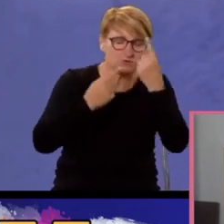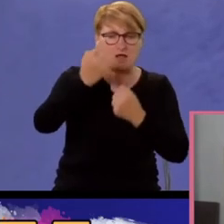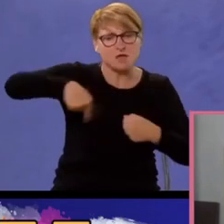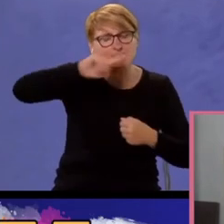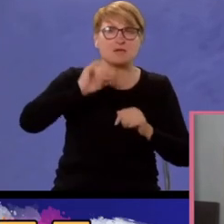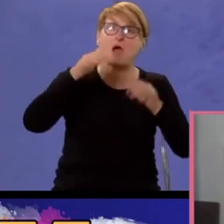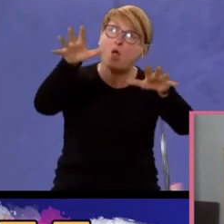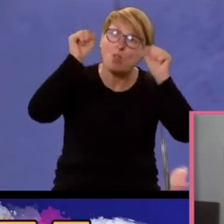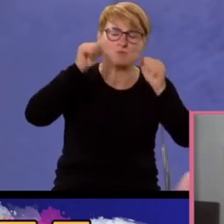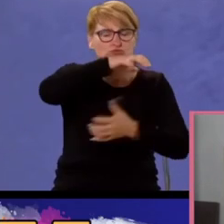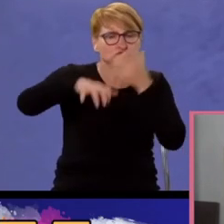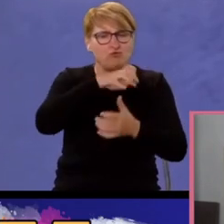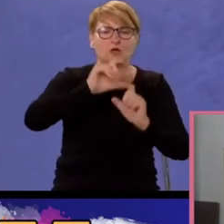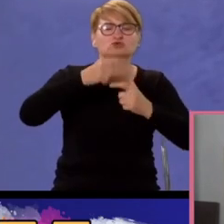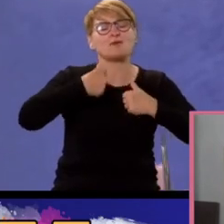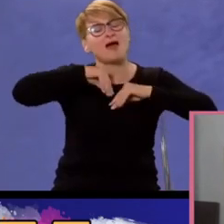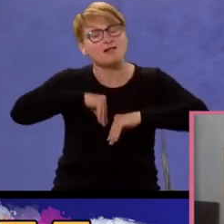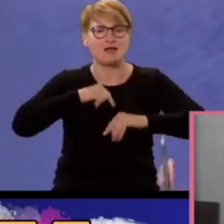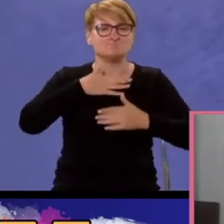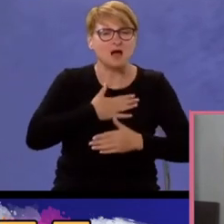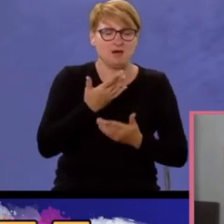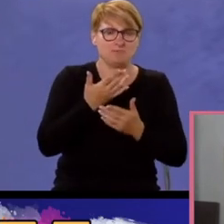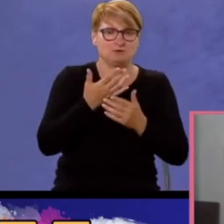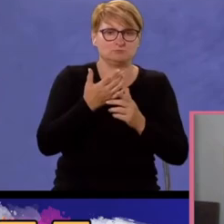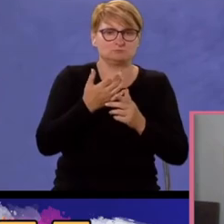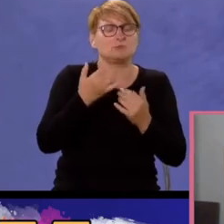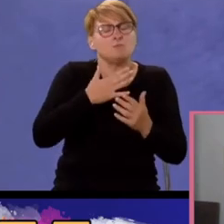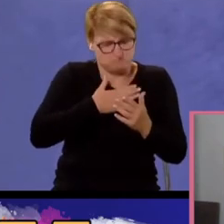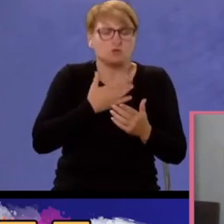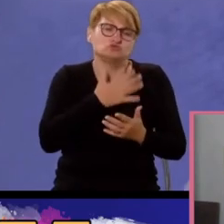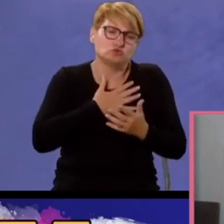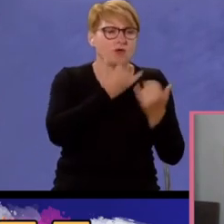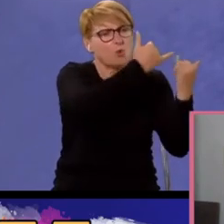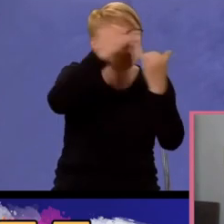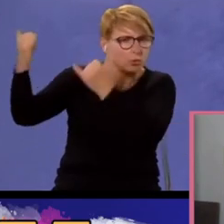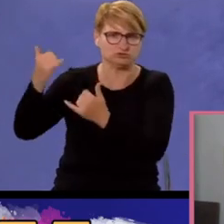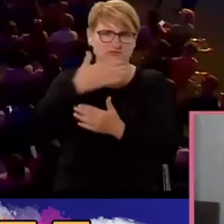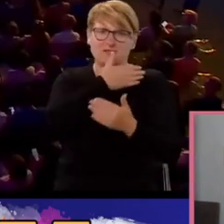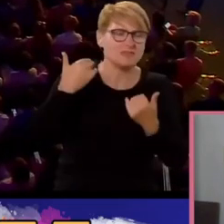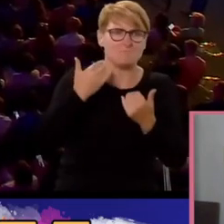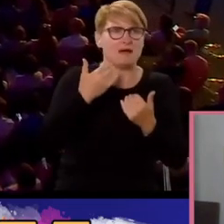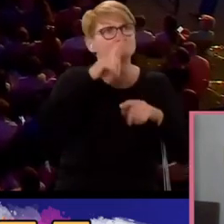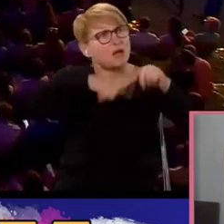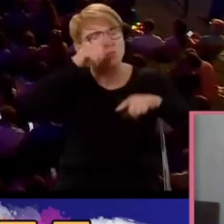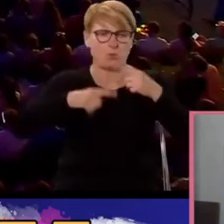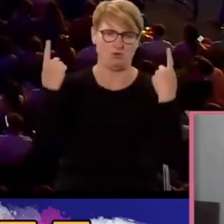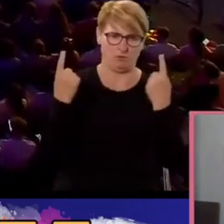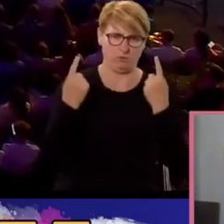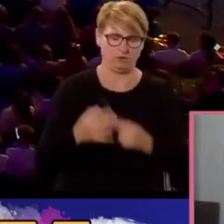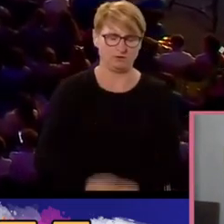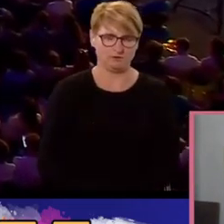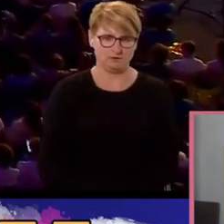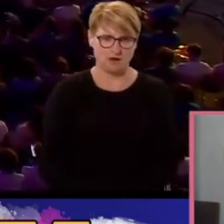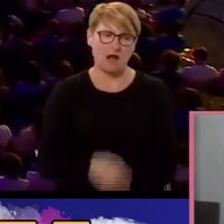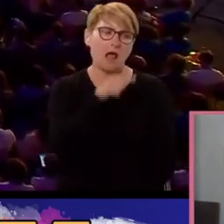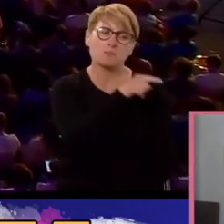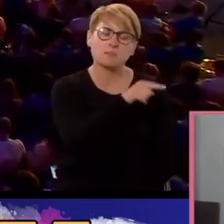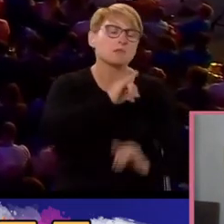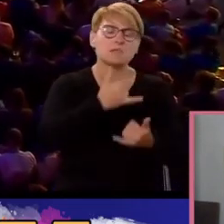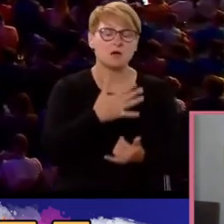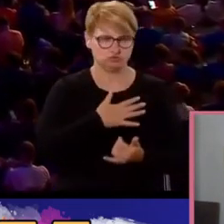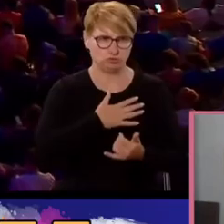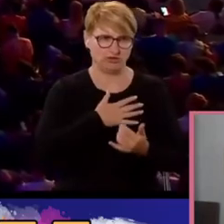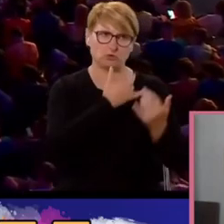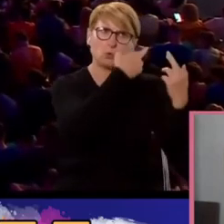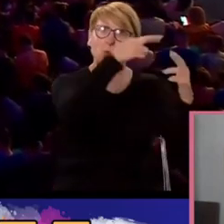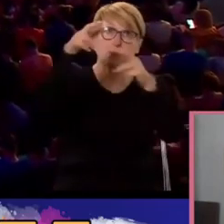nasze obrazy świata, które nosimy w sobie, z którymi żyjemy, mogą być w jakiś sposób różne, inne. Nie jest to homogeniczna sytuacja. Czy czerpiesz z jakiejś, z